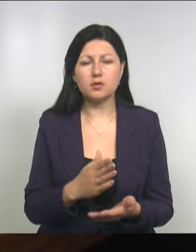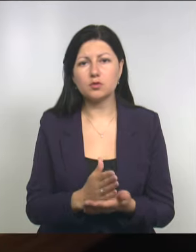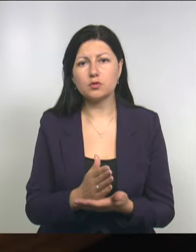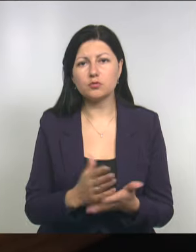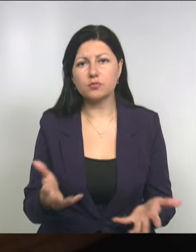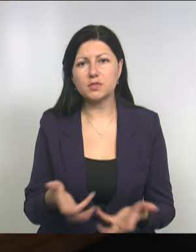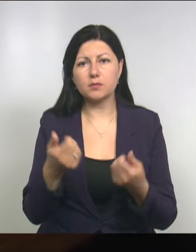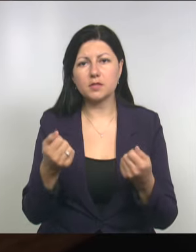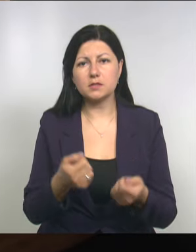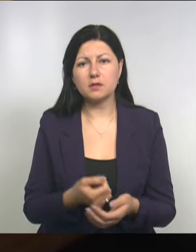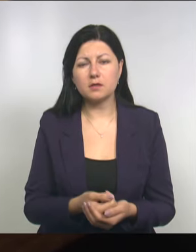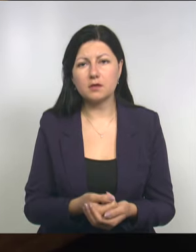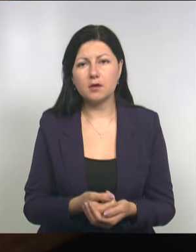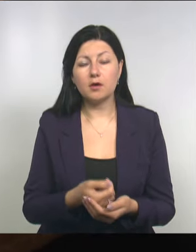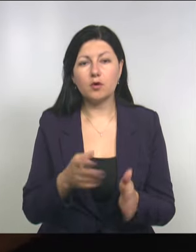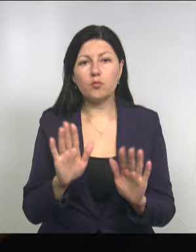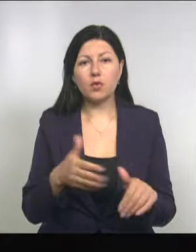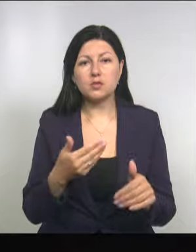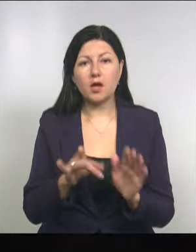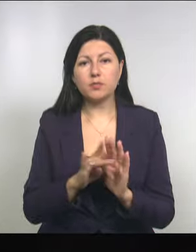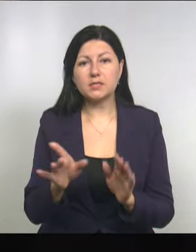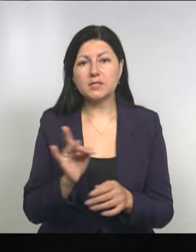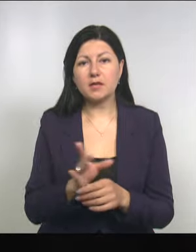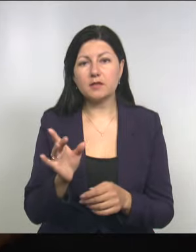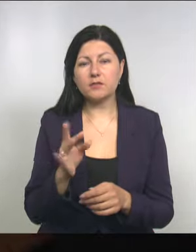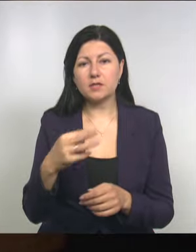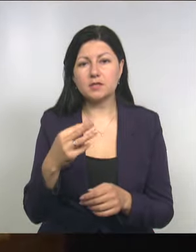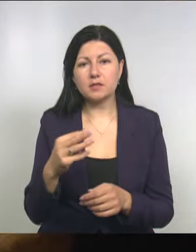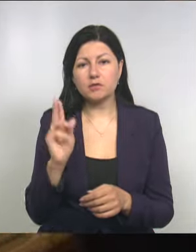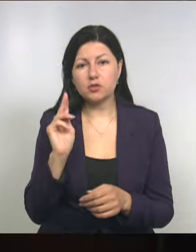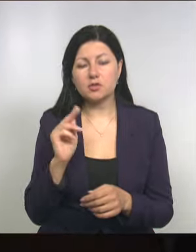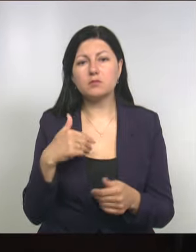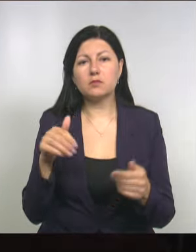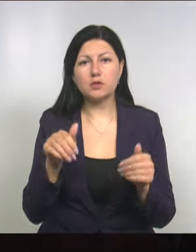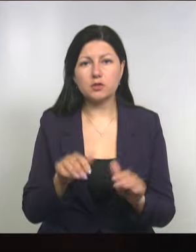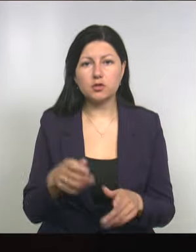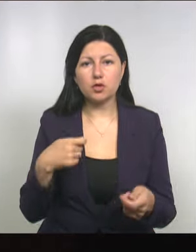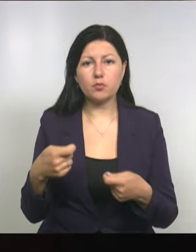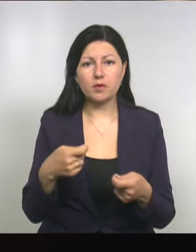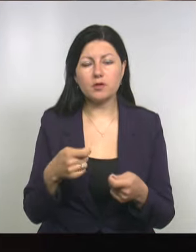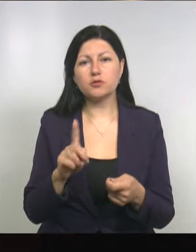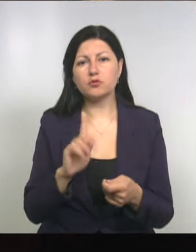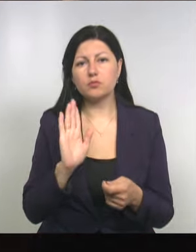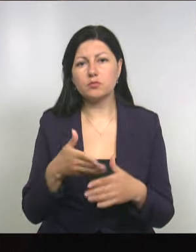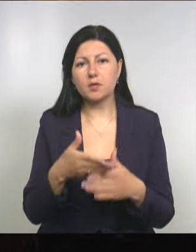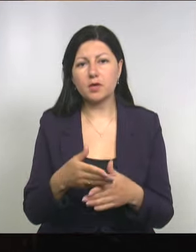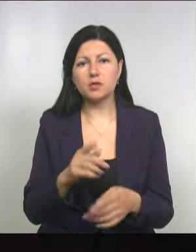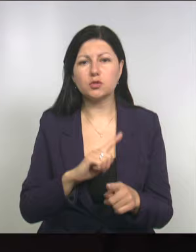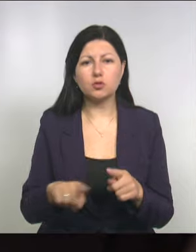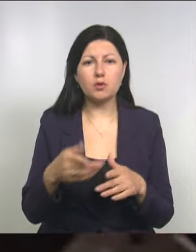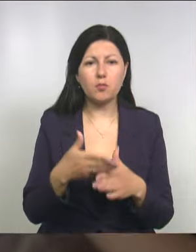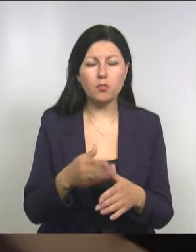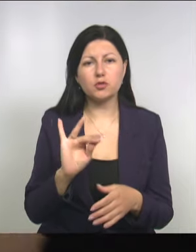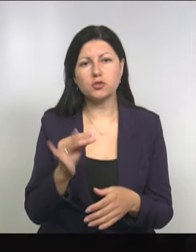службы спасения. После обстрела 30 числа управляющие решили, что мы будем помогать скорой помощи и МЧС